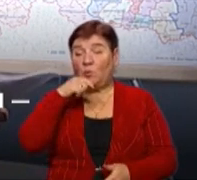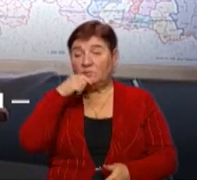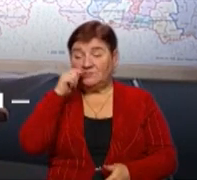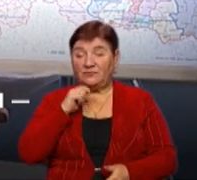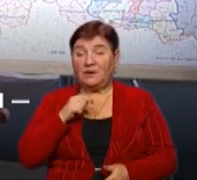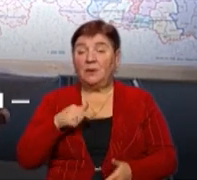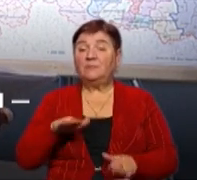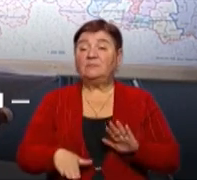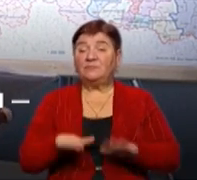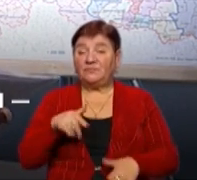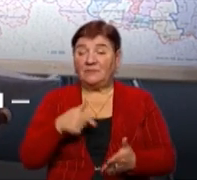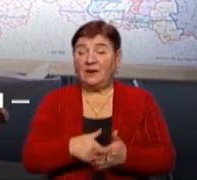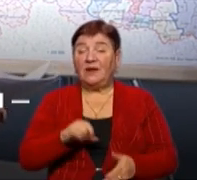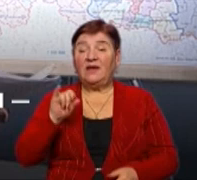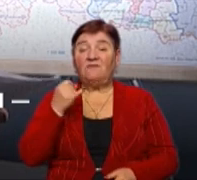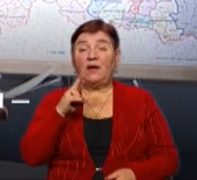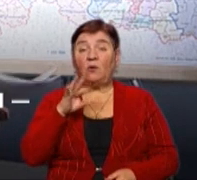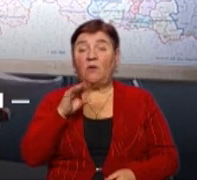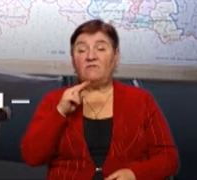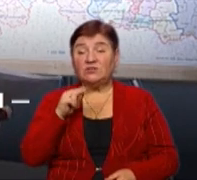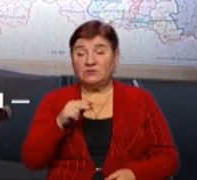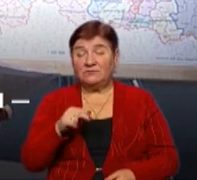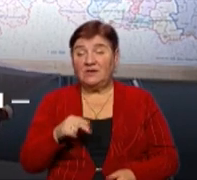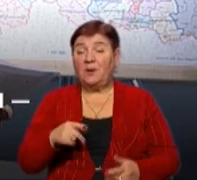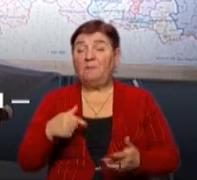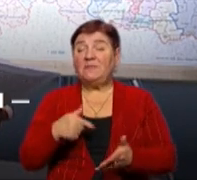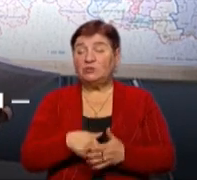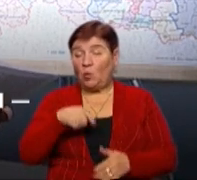Мукачевський міський голова, Іван Ковач, член правління